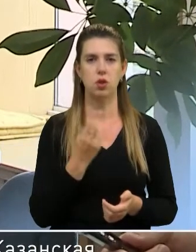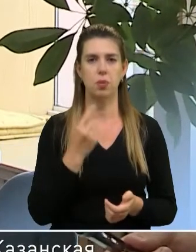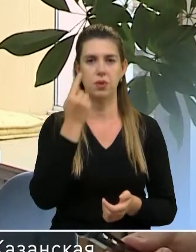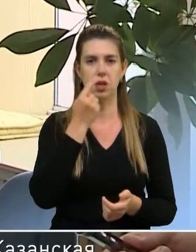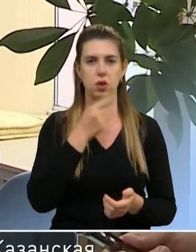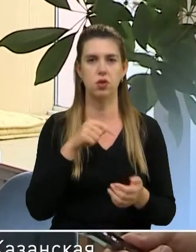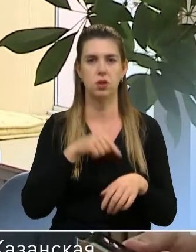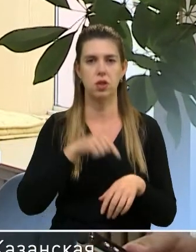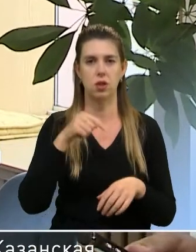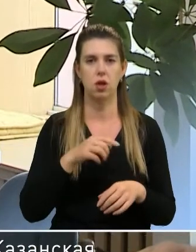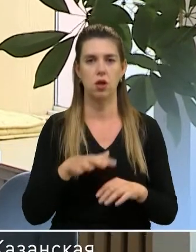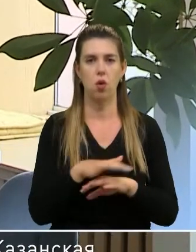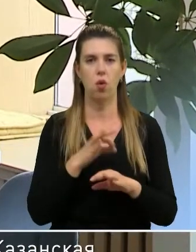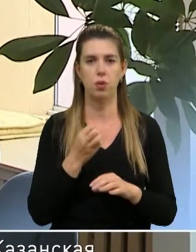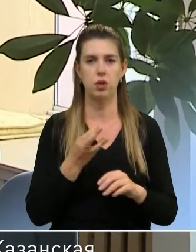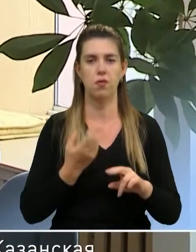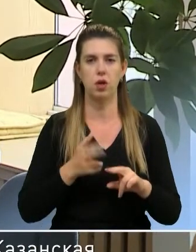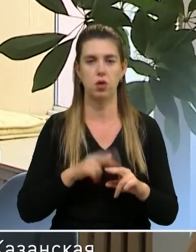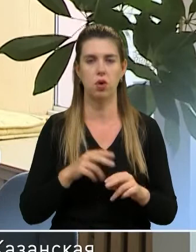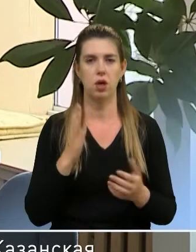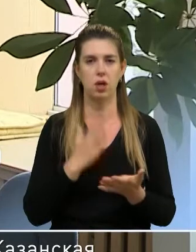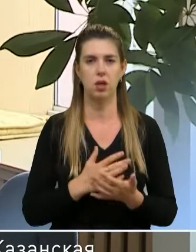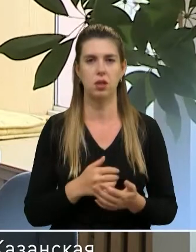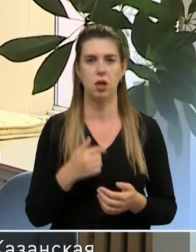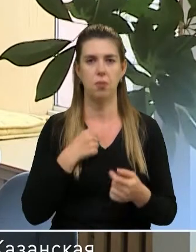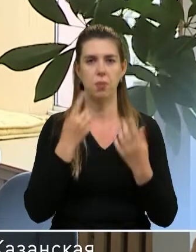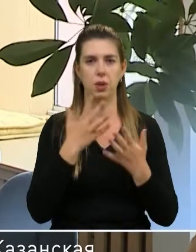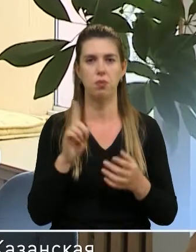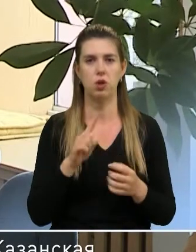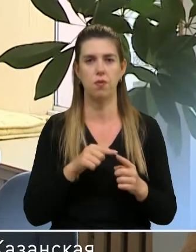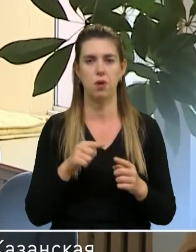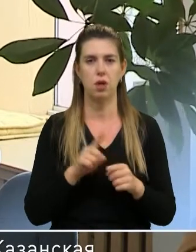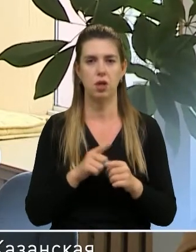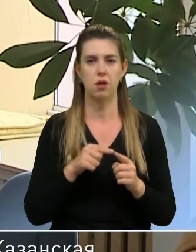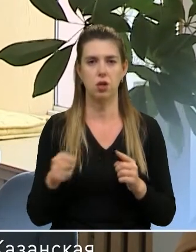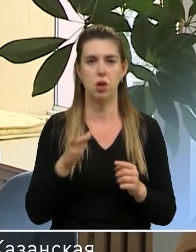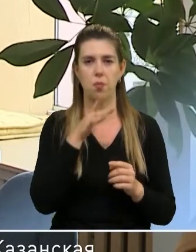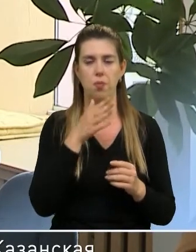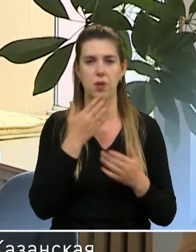социально-психологического состояния общества, который назрел. Да, и мы понимаем, что в течение последних лет